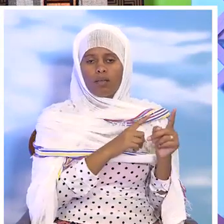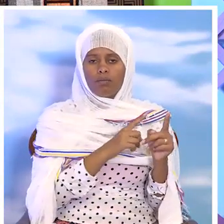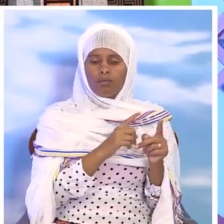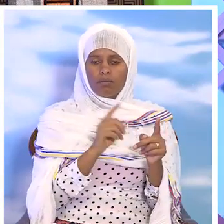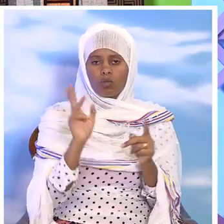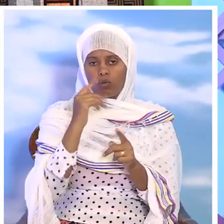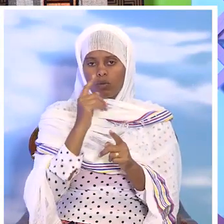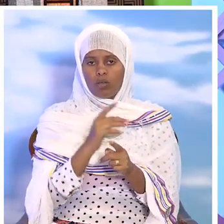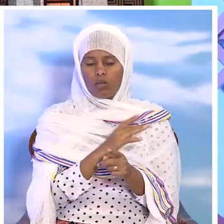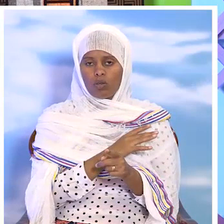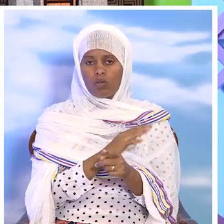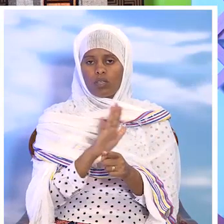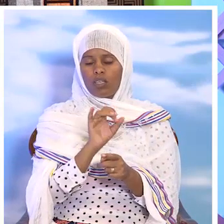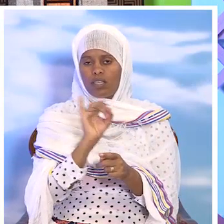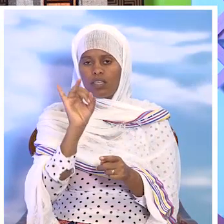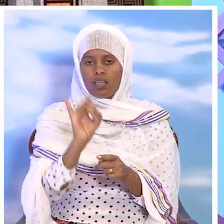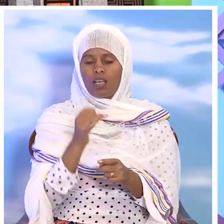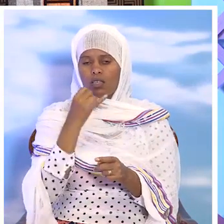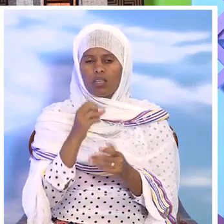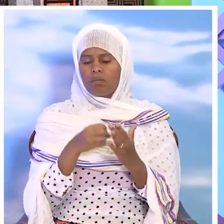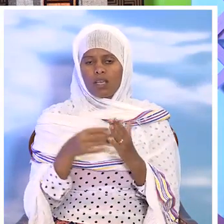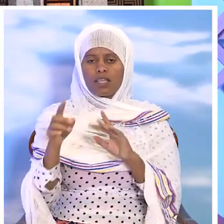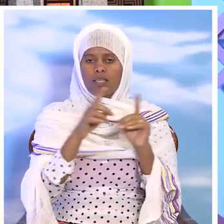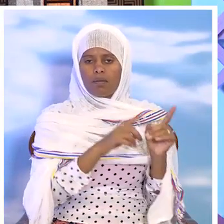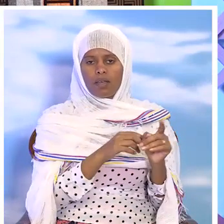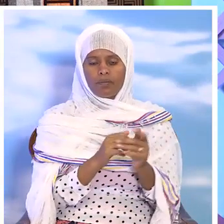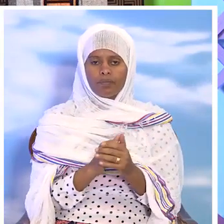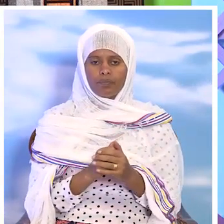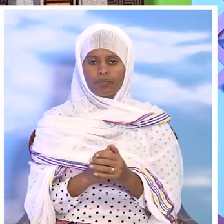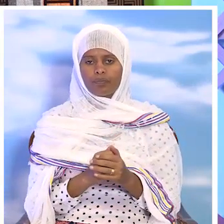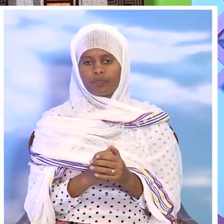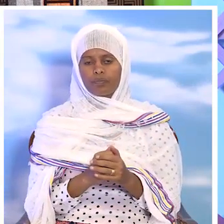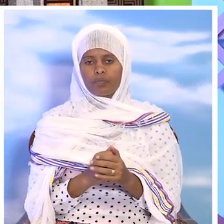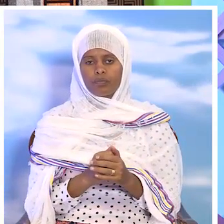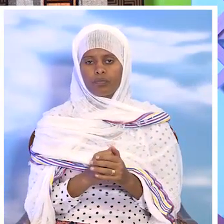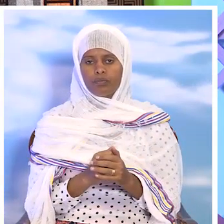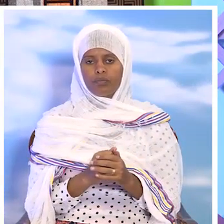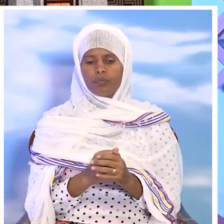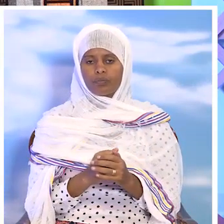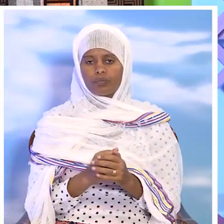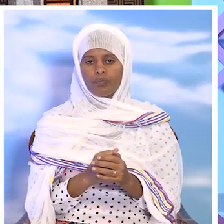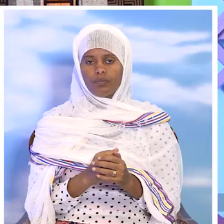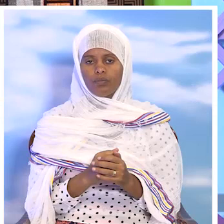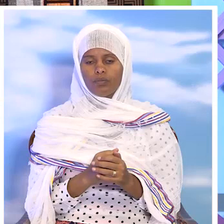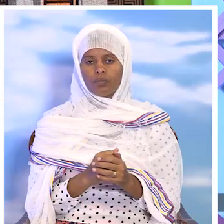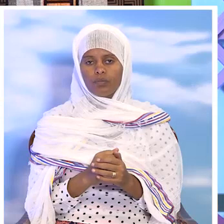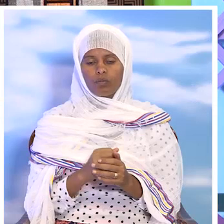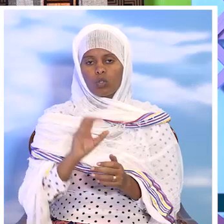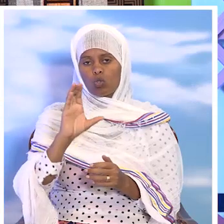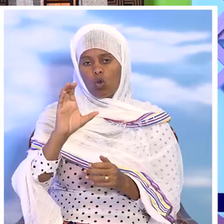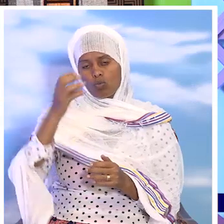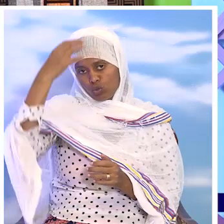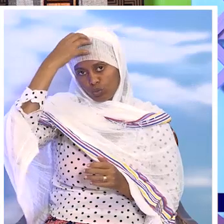ኣሎ እንድሕር ኢልና ድማ ብሕፅር ዝበለ ንድሕር ንገልፅ ኮይና ንጉሰ ነገስ ሰሎሞን ቤት